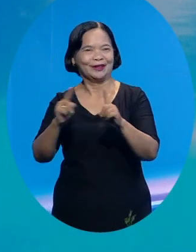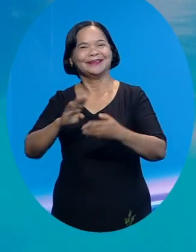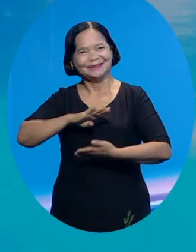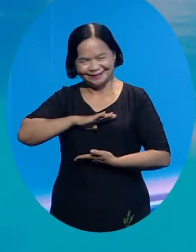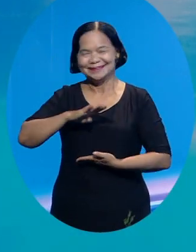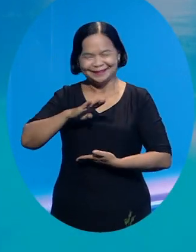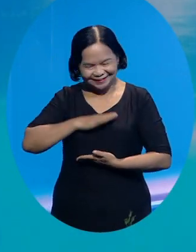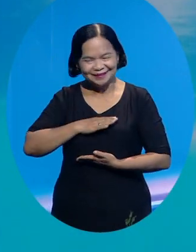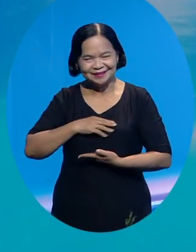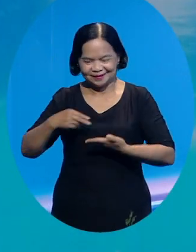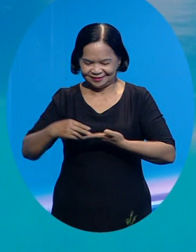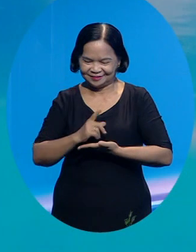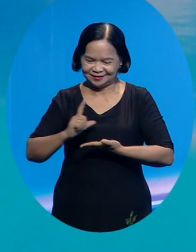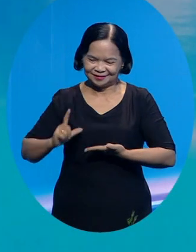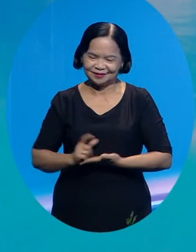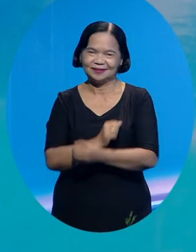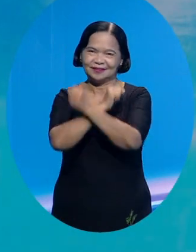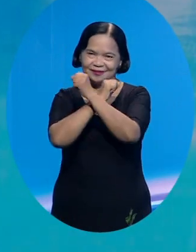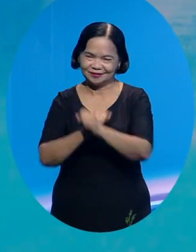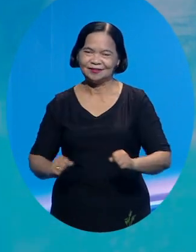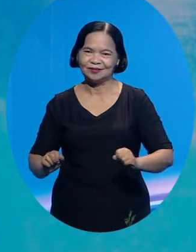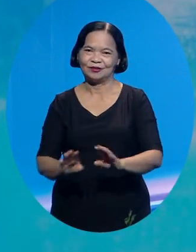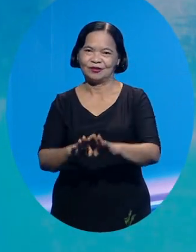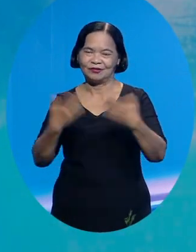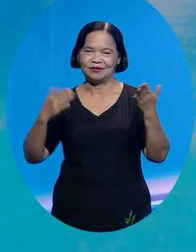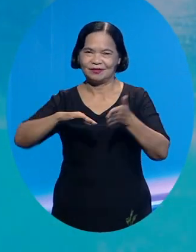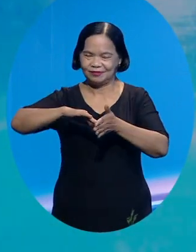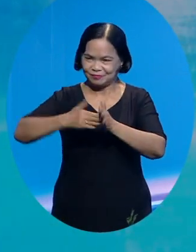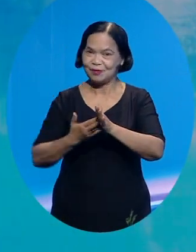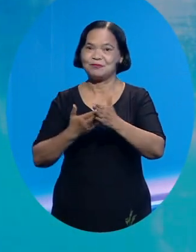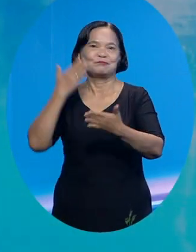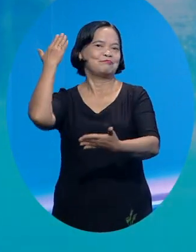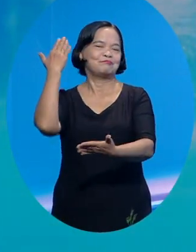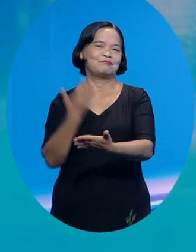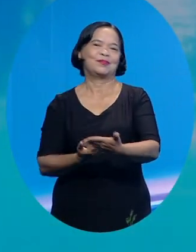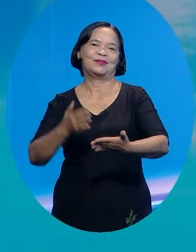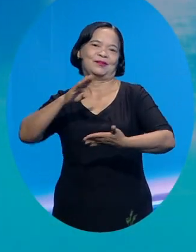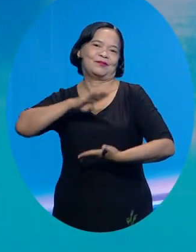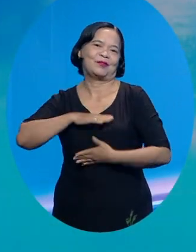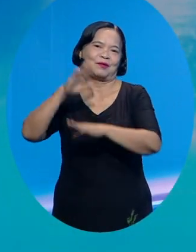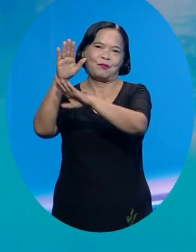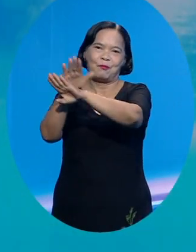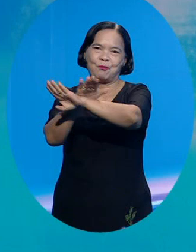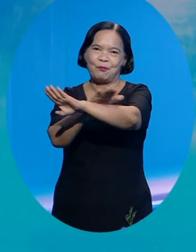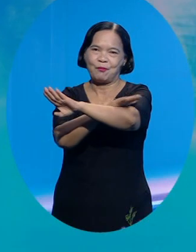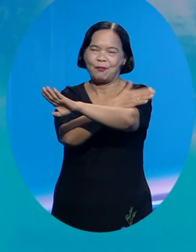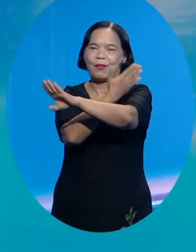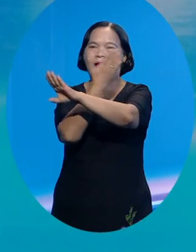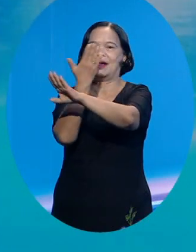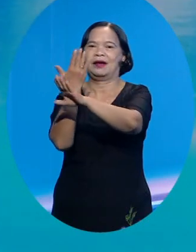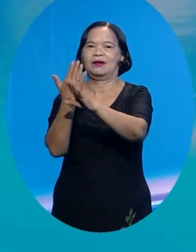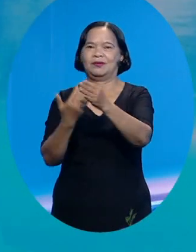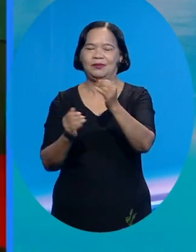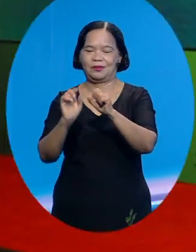thưởng bởi những chiến lược phát triển bền vững được triển khai một cách toàn diện và mới mẻ. Giải thưởng do tạp chí Nhịp cầu đầu tư tổ chức và bình